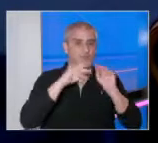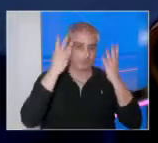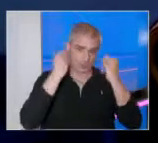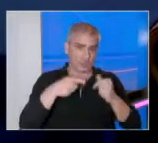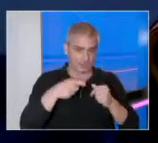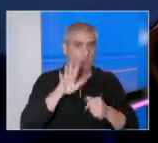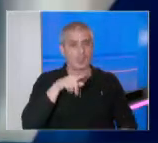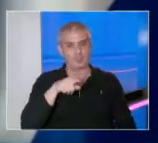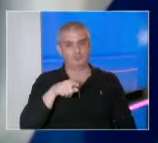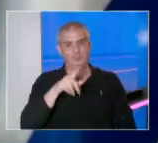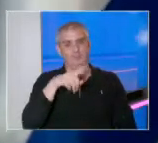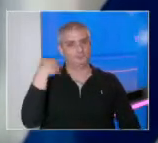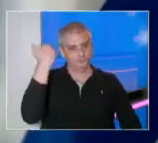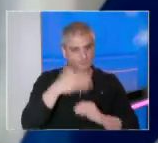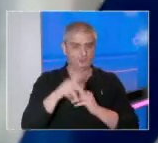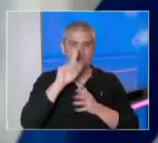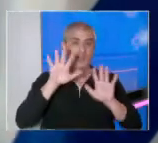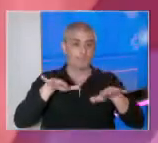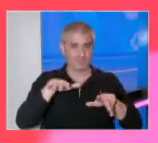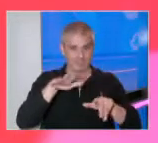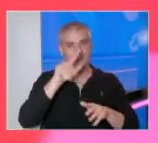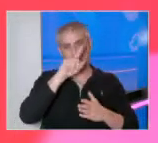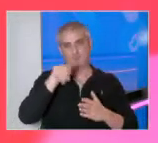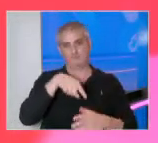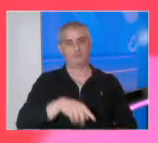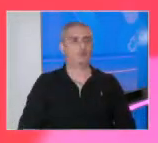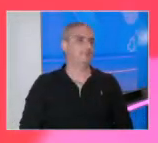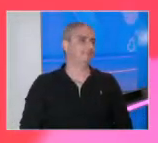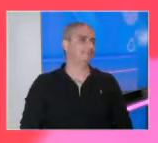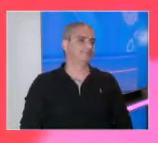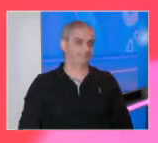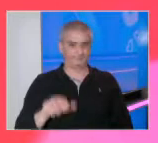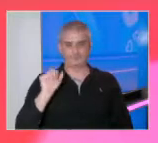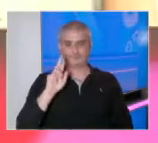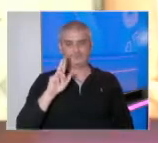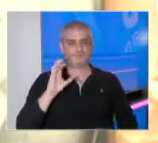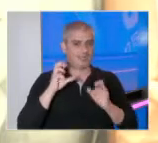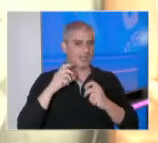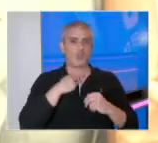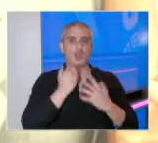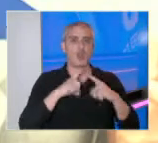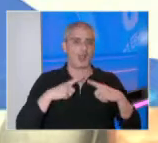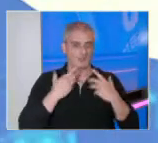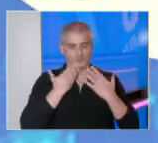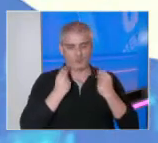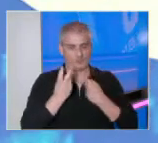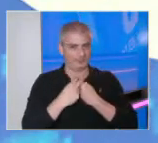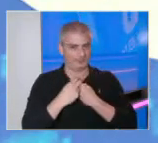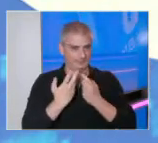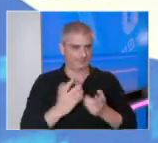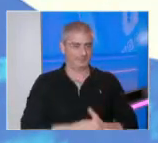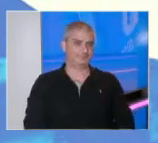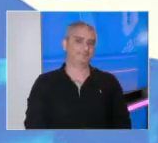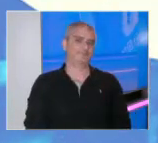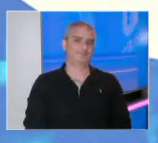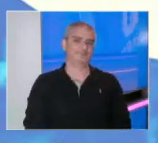החרדיות שגם זה, גם ה-10,000 שקלים הללו לא יהיו בלעד הסוף. אבי רבינה, רדיו קול חי, תודה רבה לך שהצטרפת אלינו הערב.